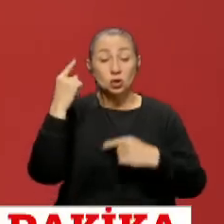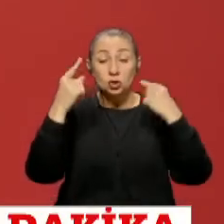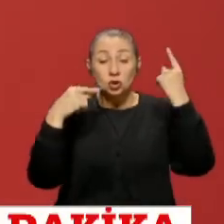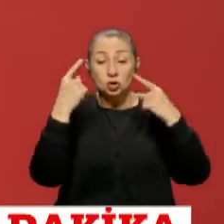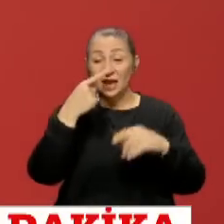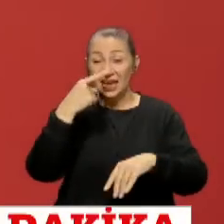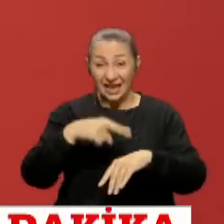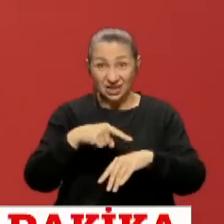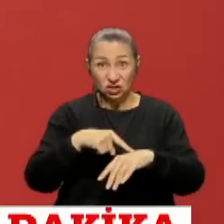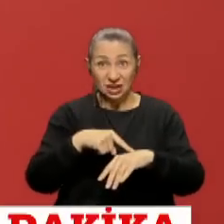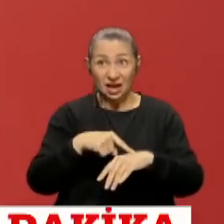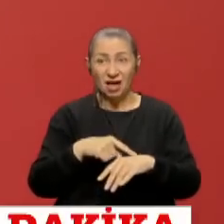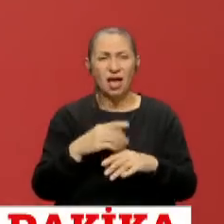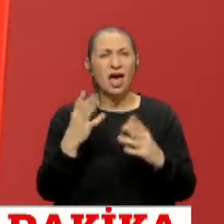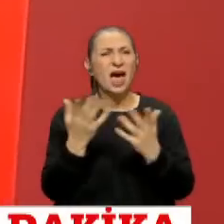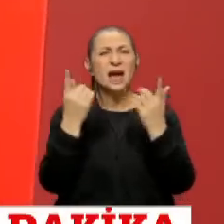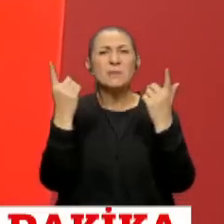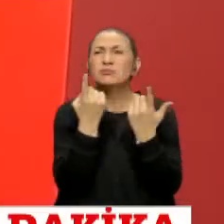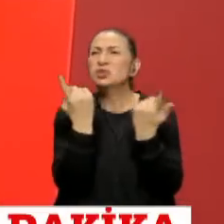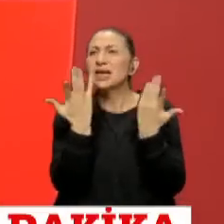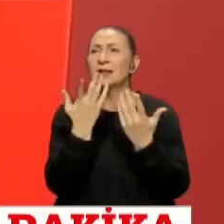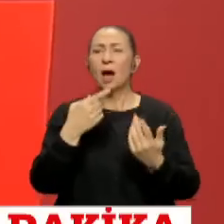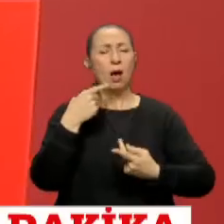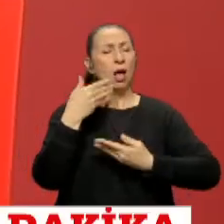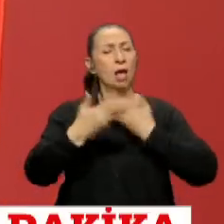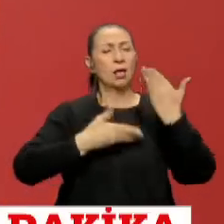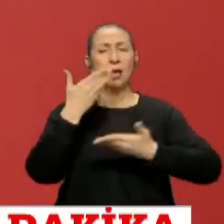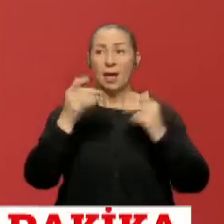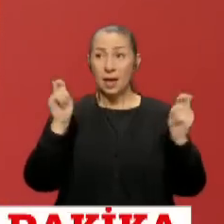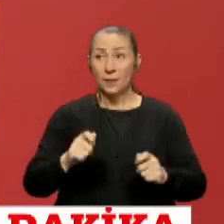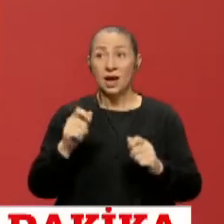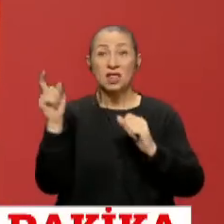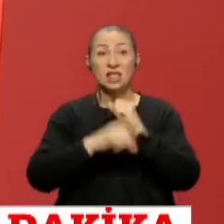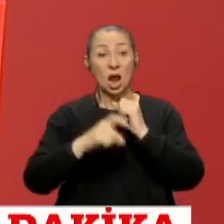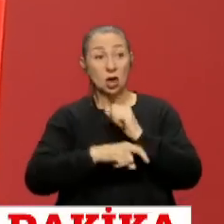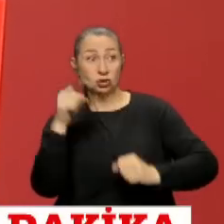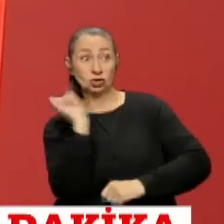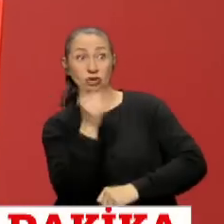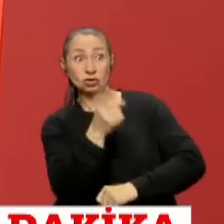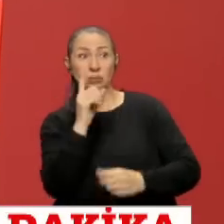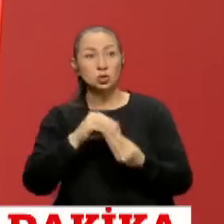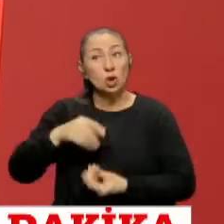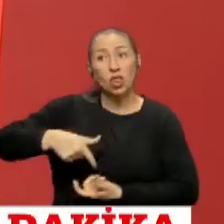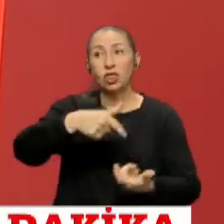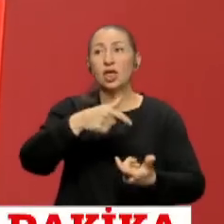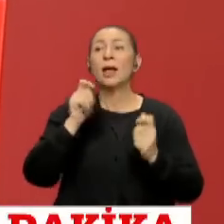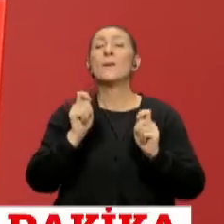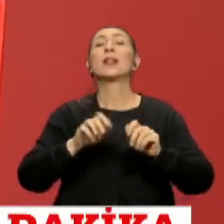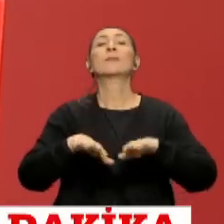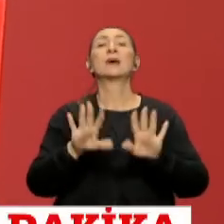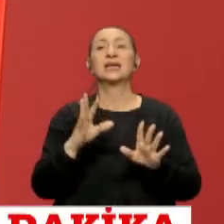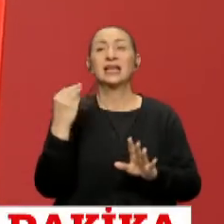düşüncesini ve inancını herhangi bir şekilde gündeme getirirken teröristim gibi bir suçlamayla